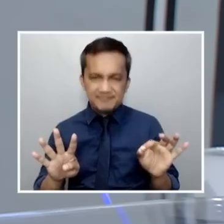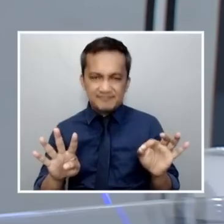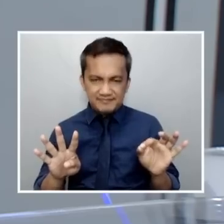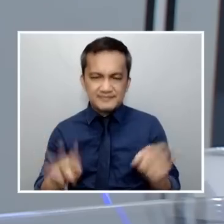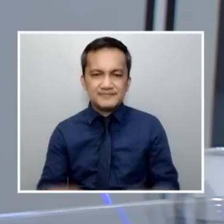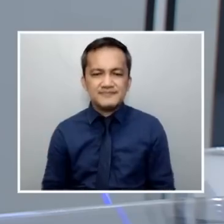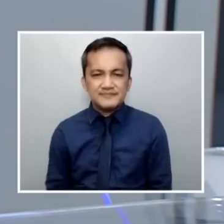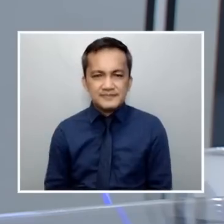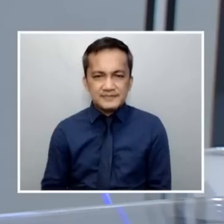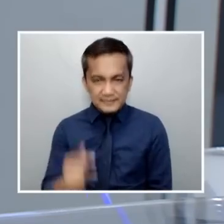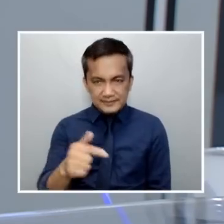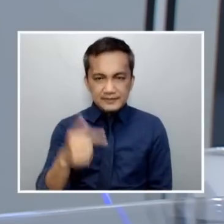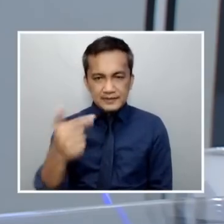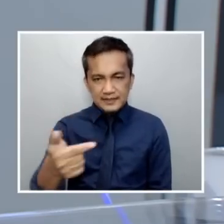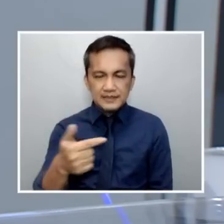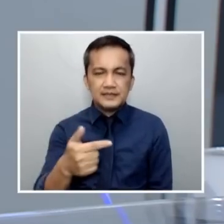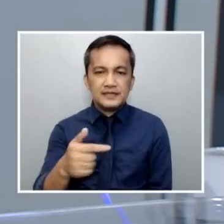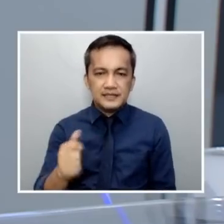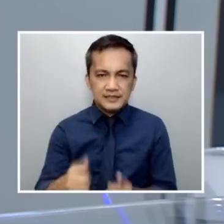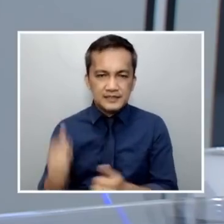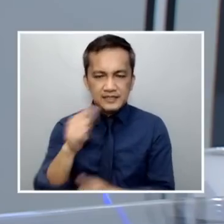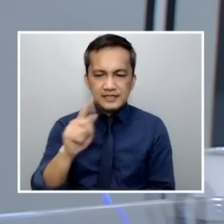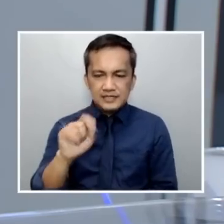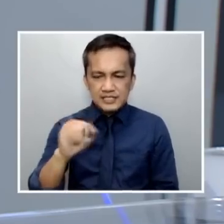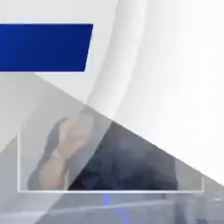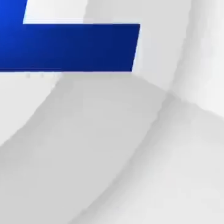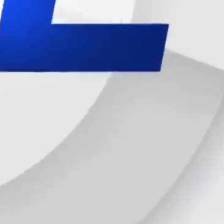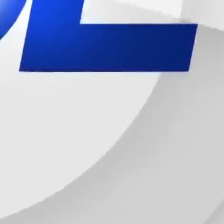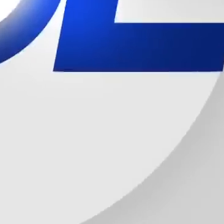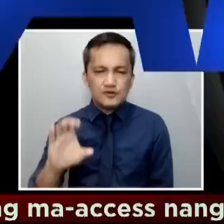North America News Bureau Chief TJ Manoto.